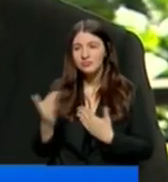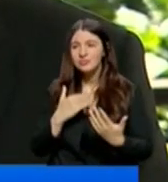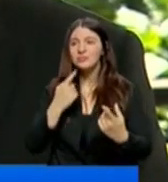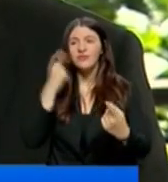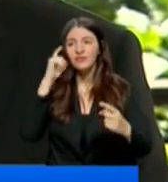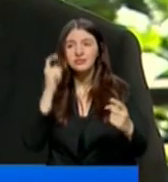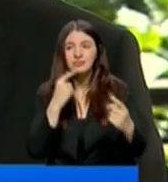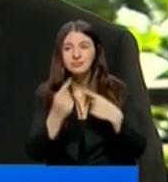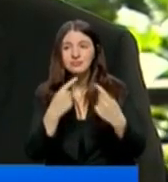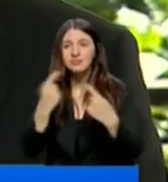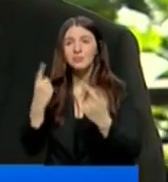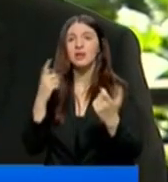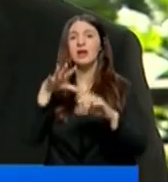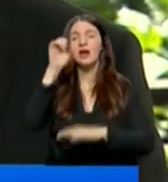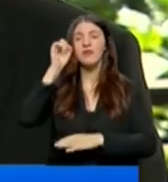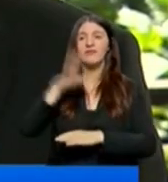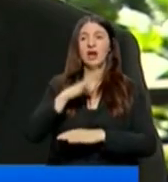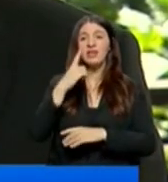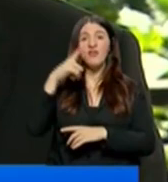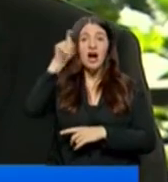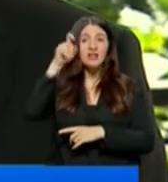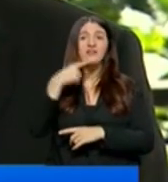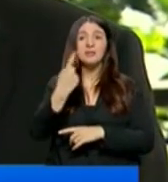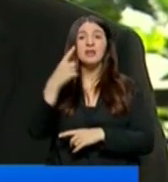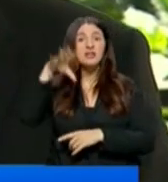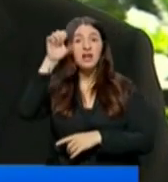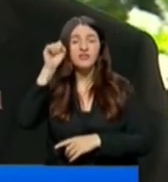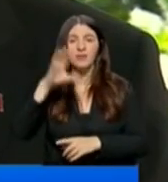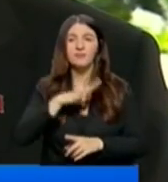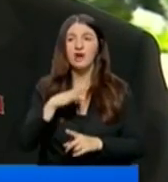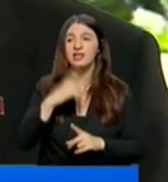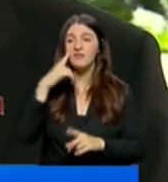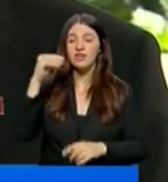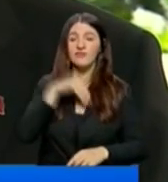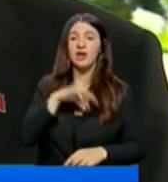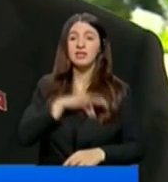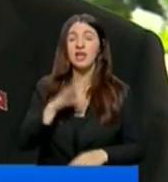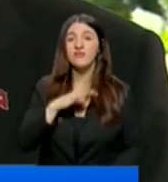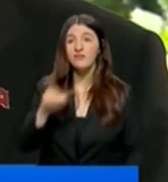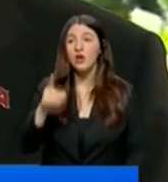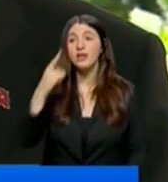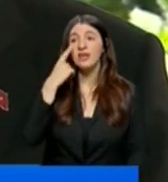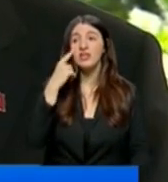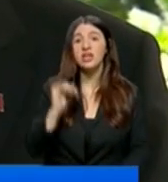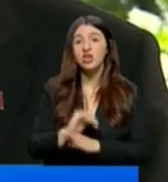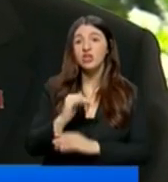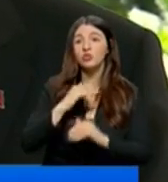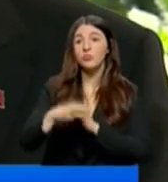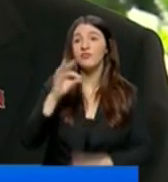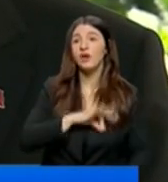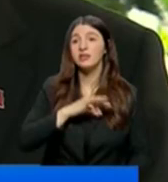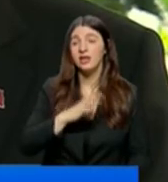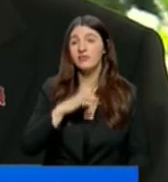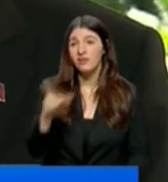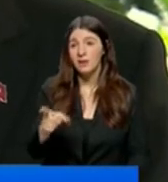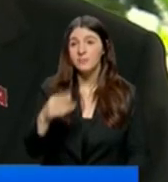vardır. Devlet aklı denen bir kavram vardır. Devletin çıkarları vardır. O devlette yaşayan halkın çıkarları